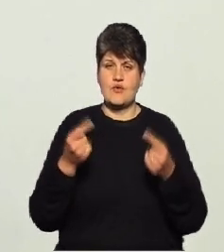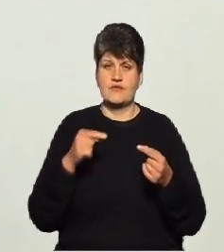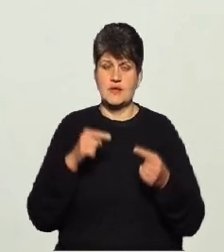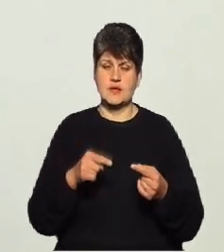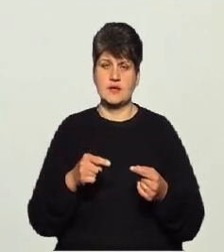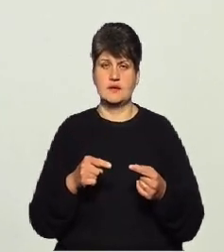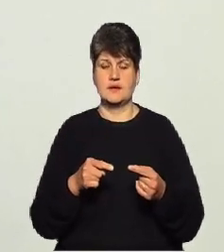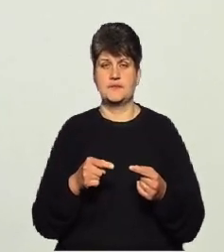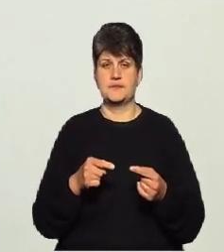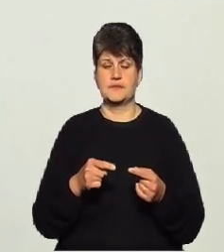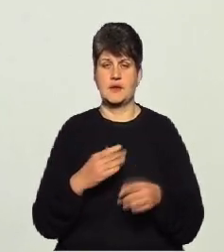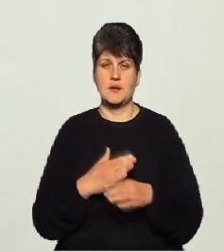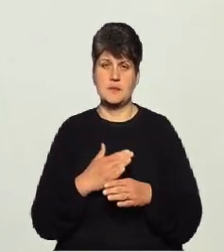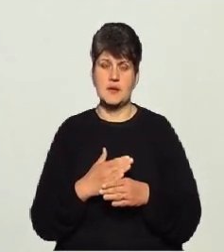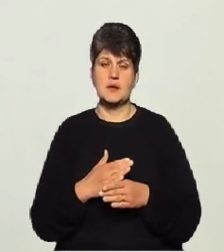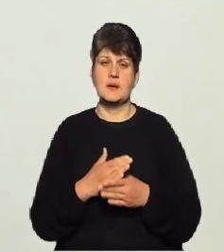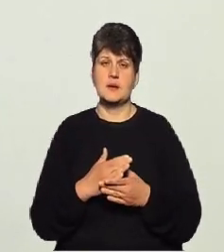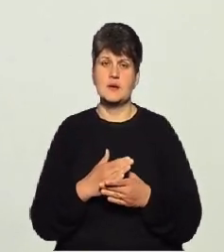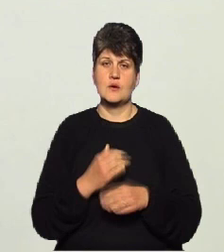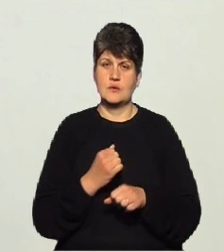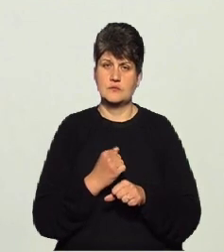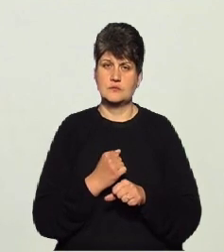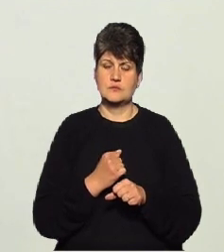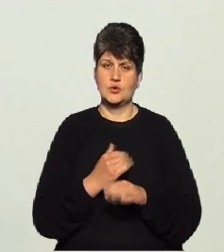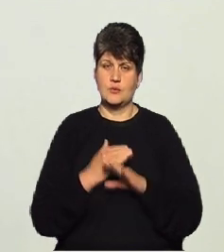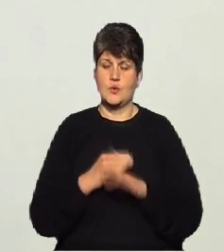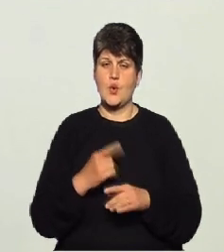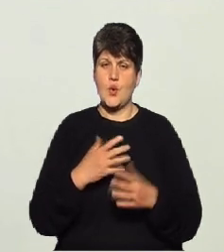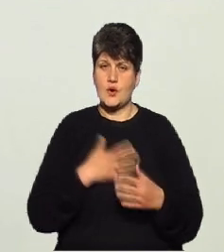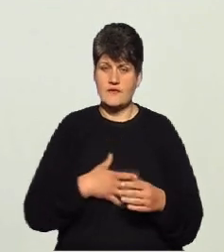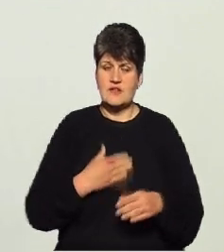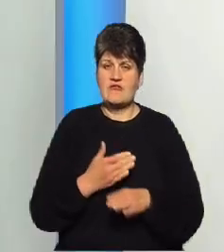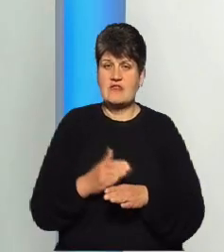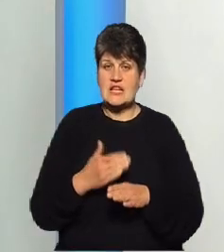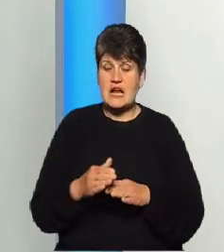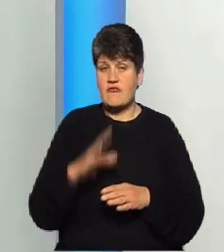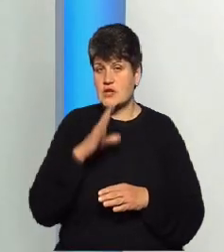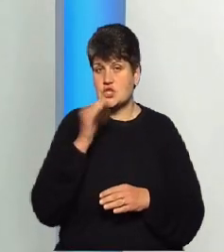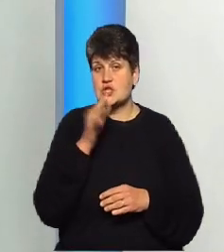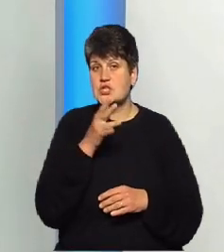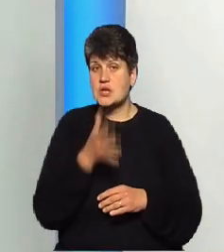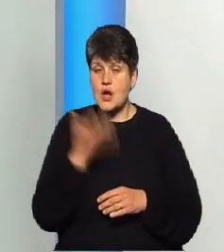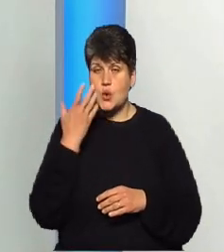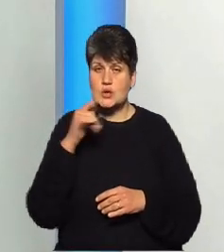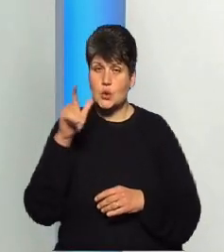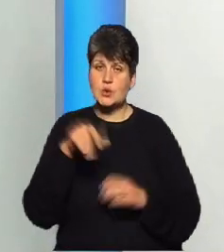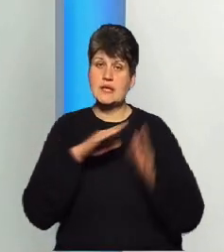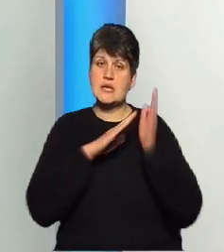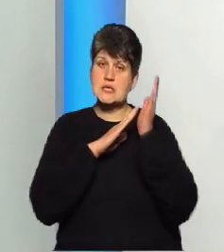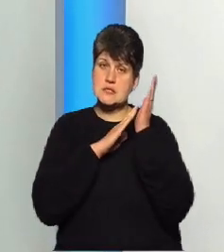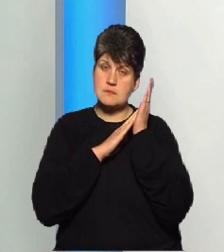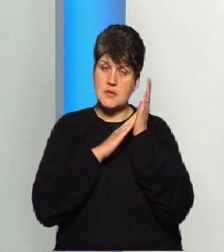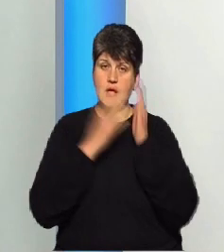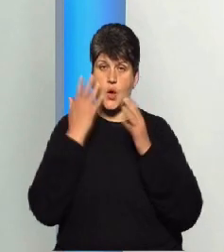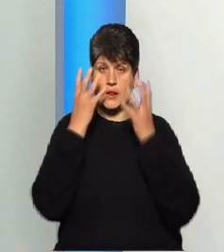проявляє, властивості. І він, власне, виділяється у нічну пору, коли людина спить і коли є темно. Навіть не в день,